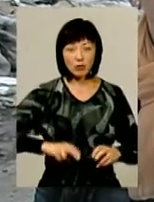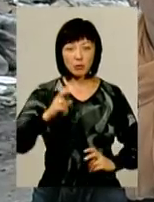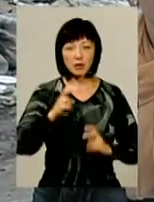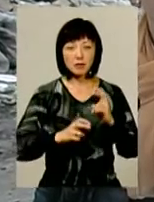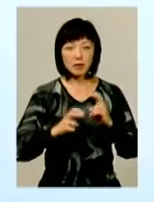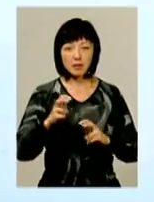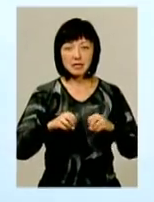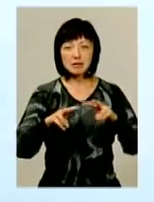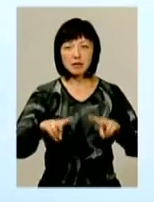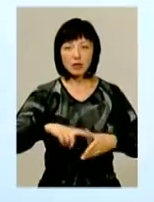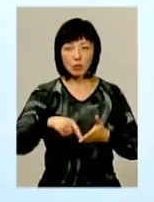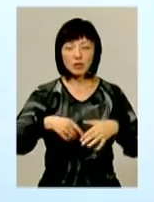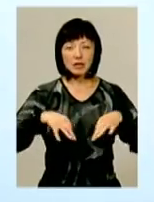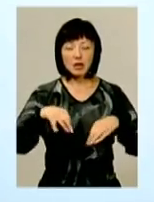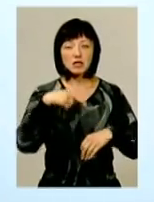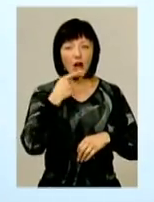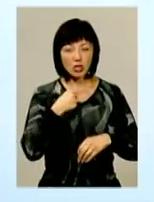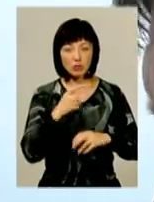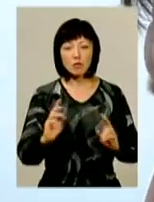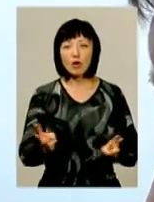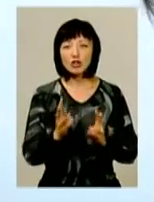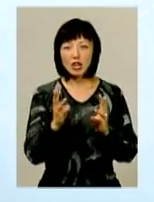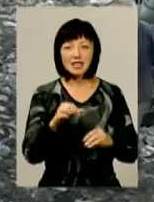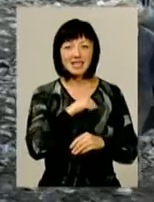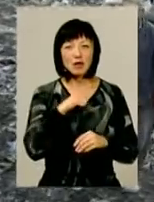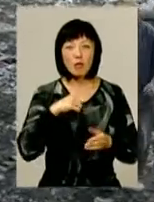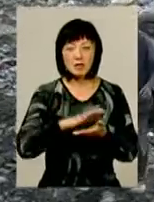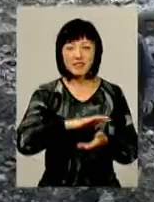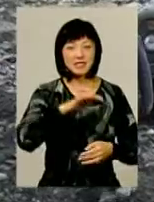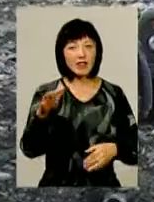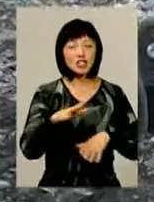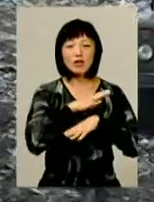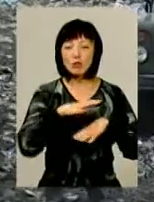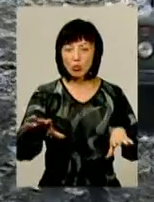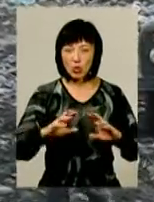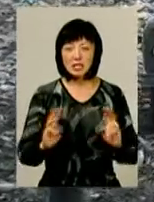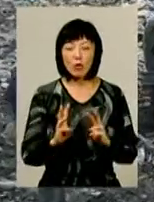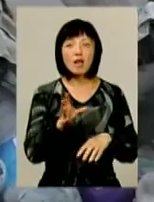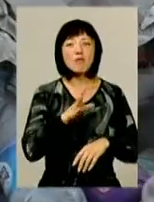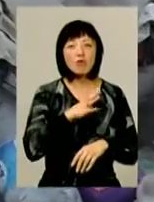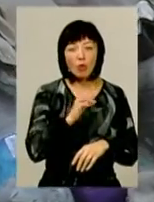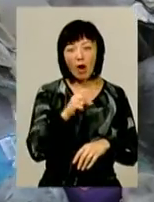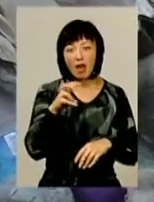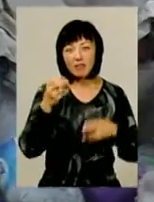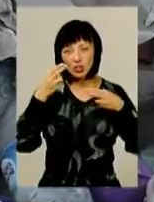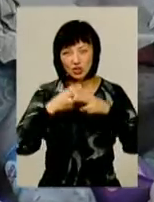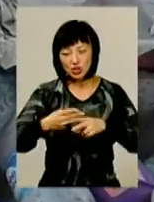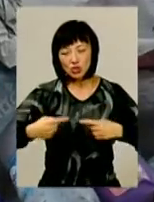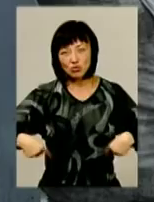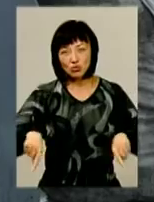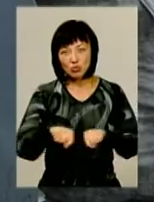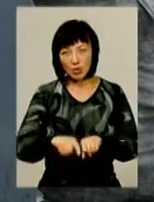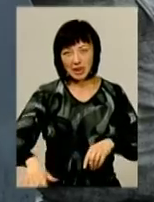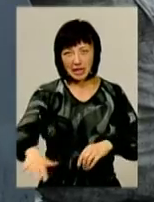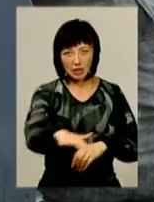підприємства «Спецкомунтранс» запевняє, пожежі на самому сміттєзвалищі не було. Загорання було, але у технологічній зоні на